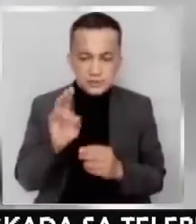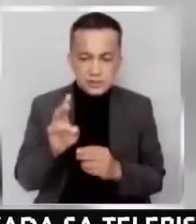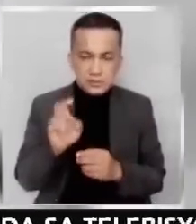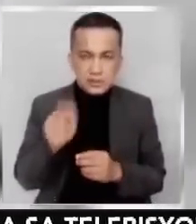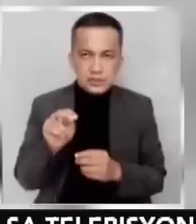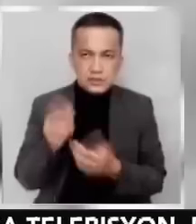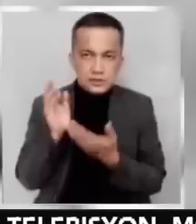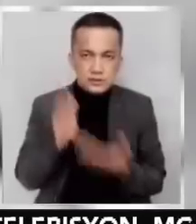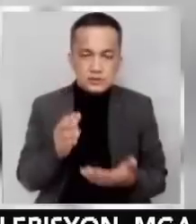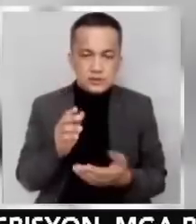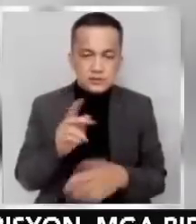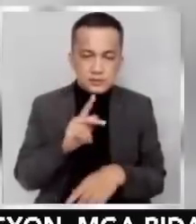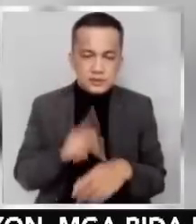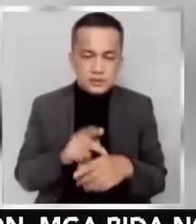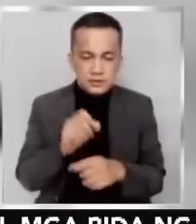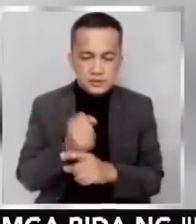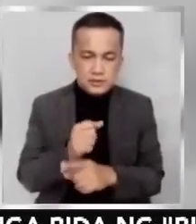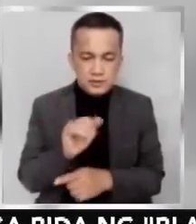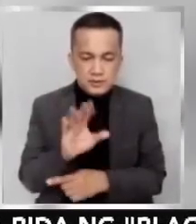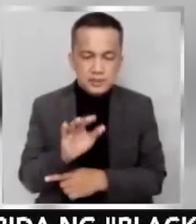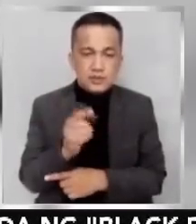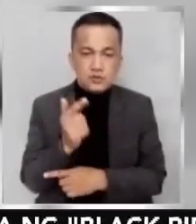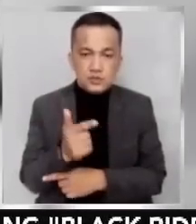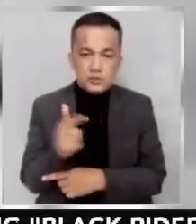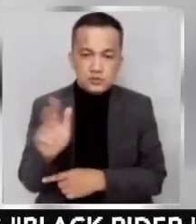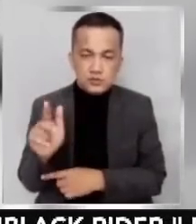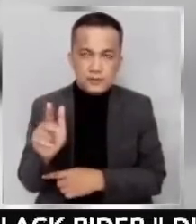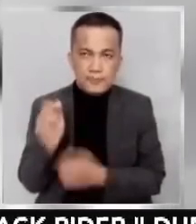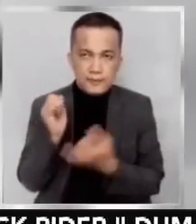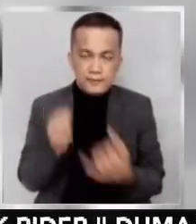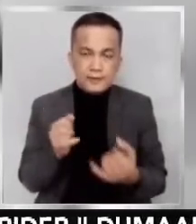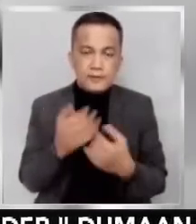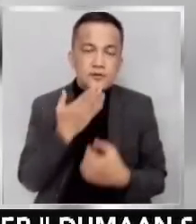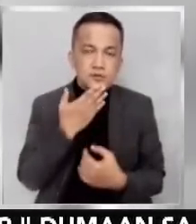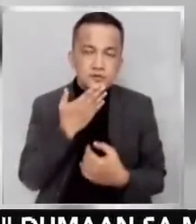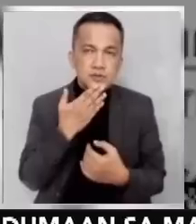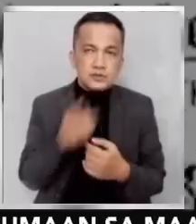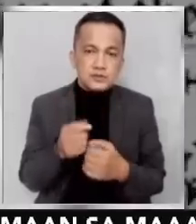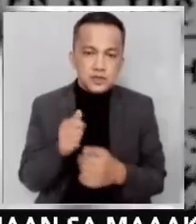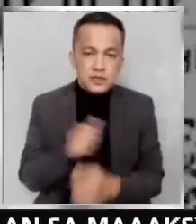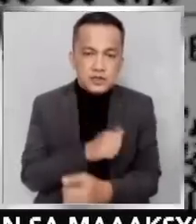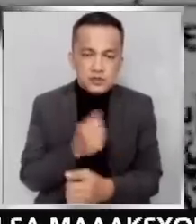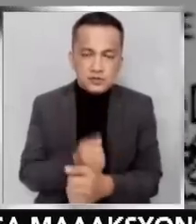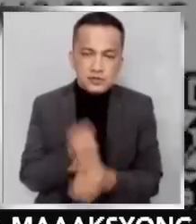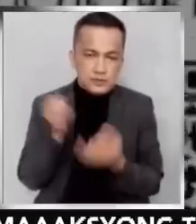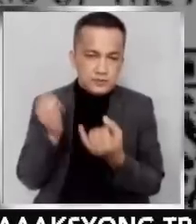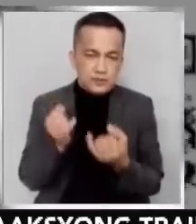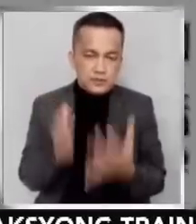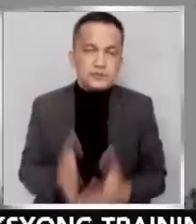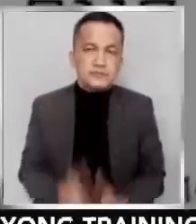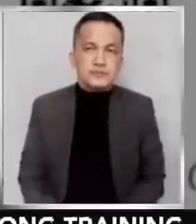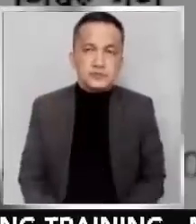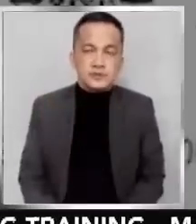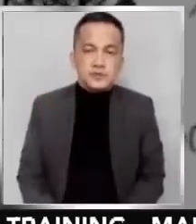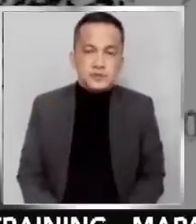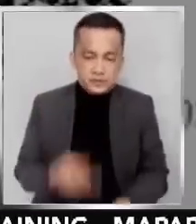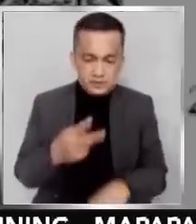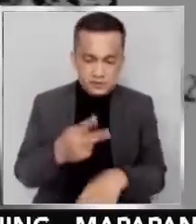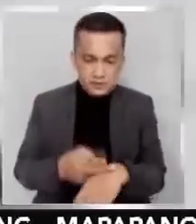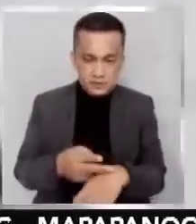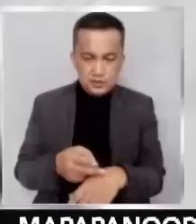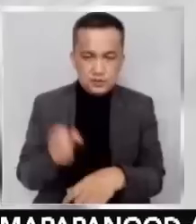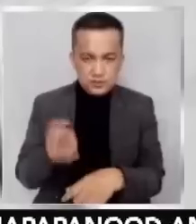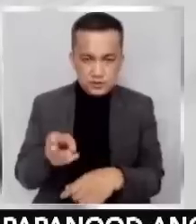lalampas ng September 15, 2023 ang iaangkat na asukal ng maotorisadong importer. Ito ang pangalawang utos para sa pag-i-import ng